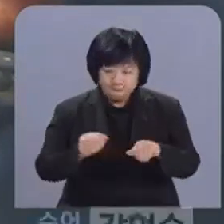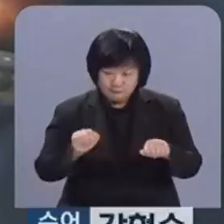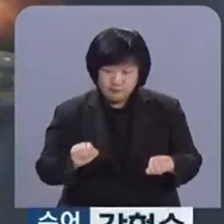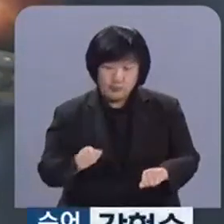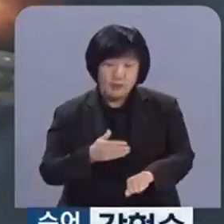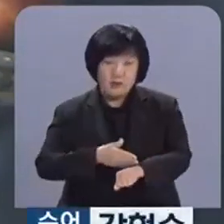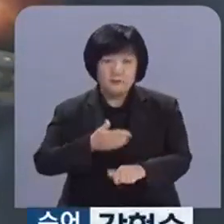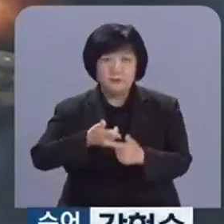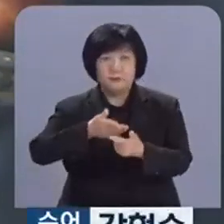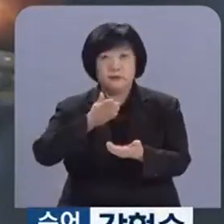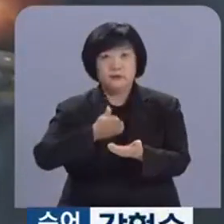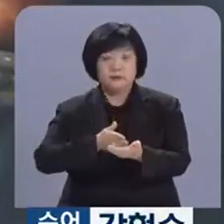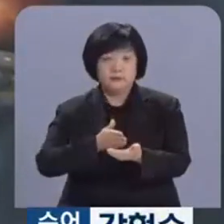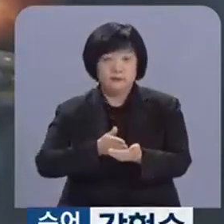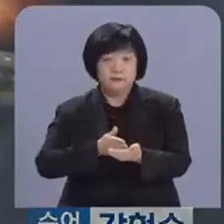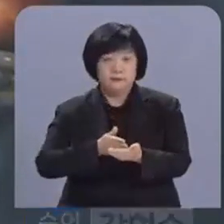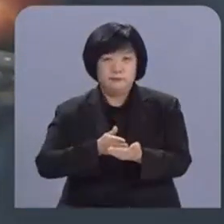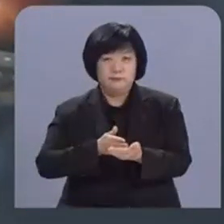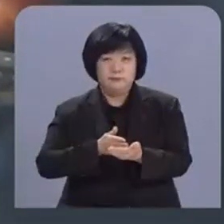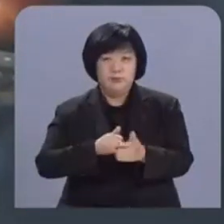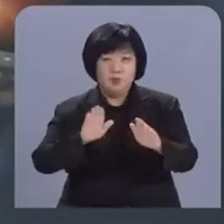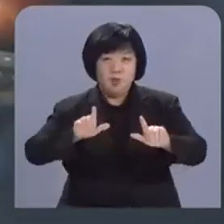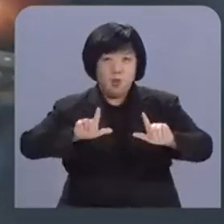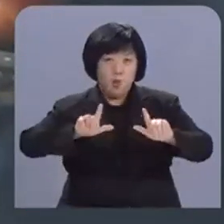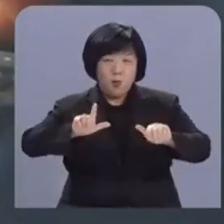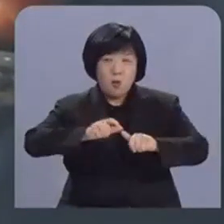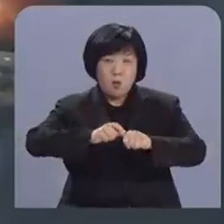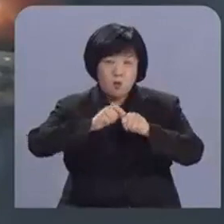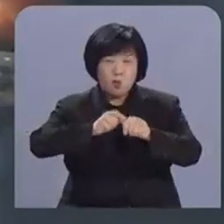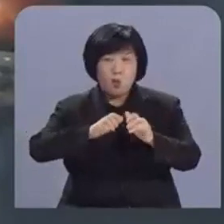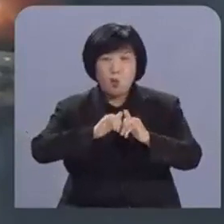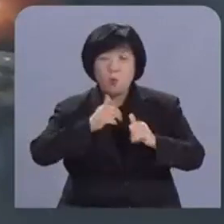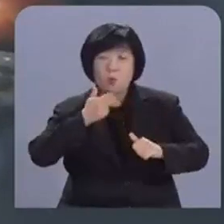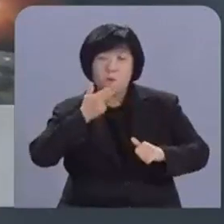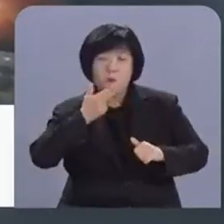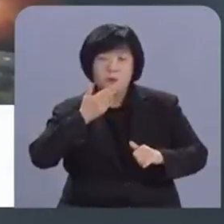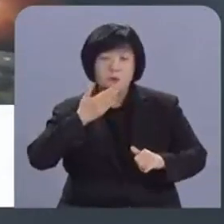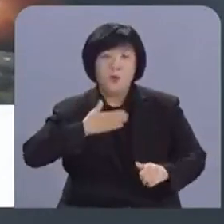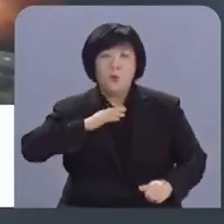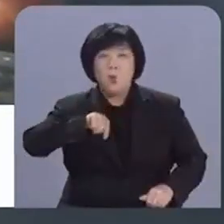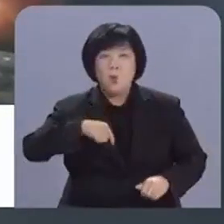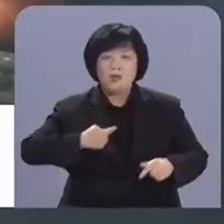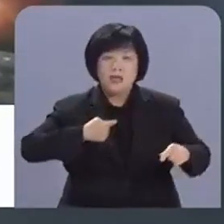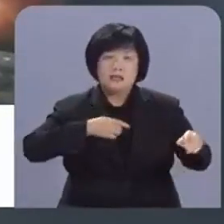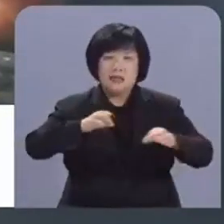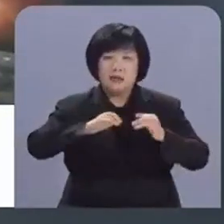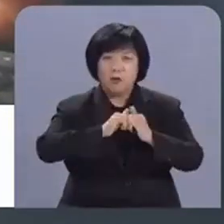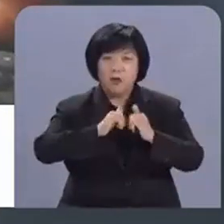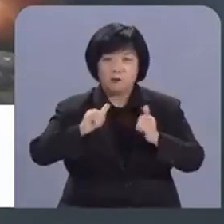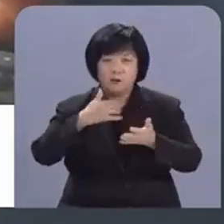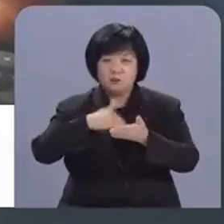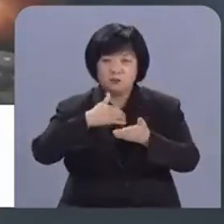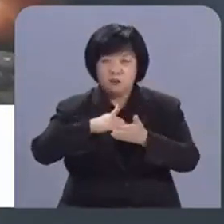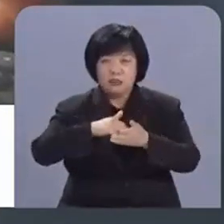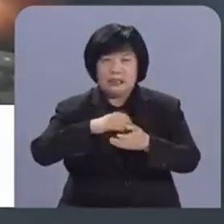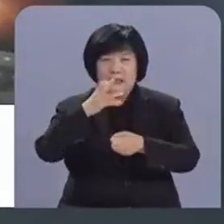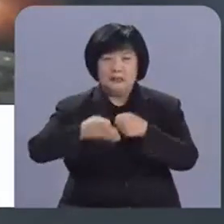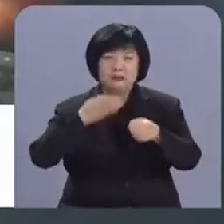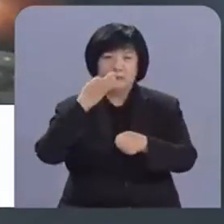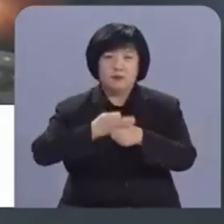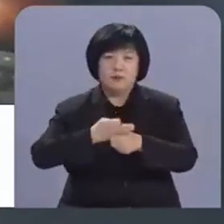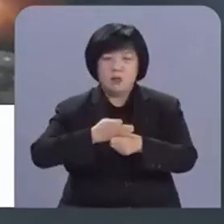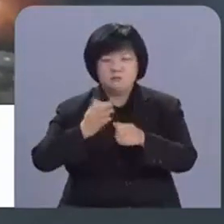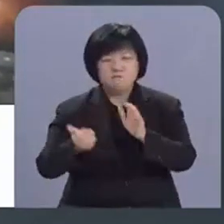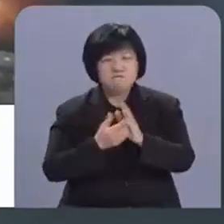안녕하십니까. KBS 9시 부산 뉴스입니다. 올해는 고용은 없는 이른바 나홀로 자영업자의 수가 14년 만에 최대치를